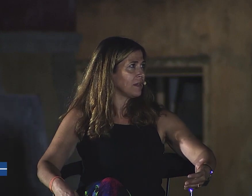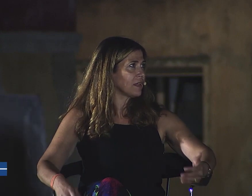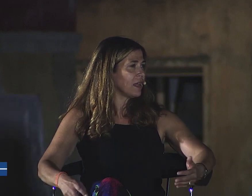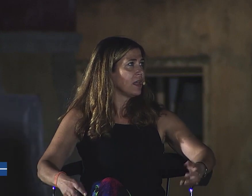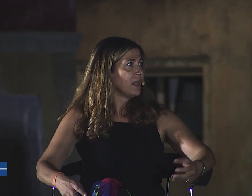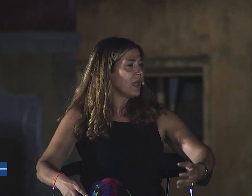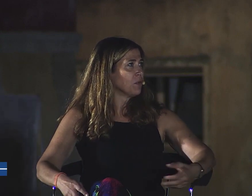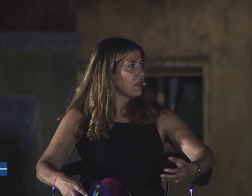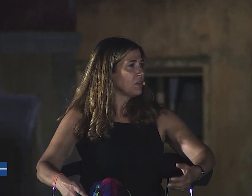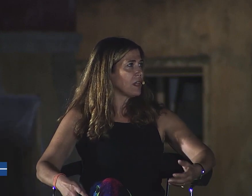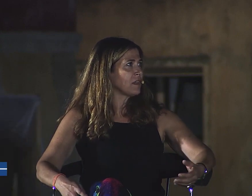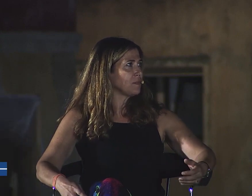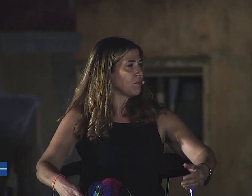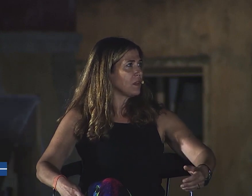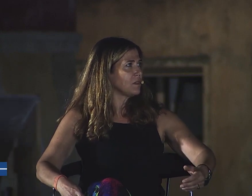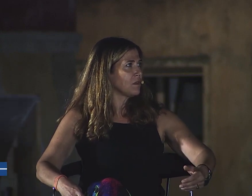iphone endesa che è motivo di tanta speculazione